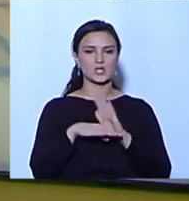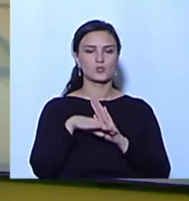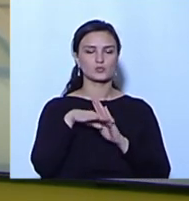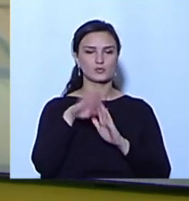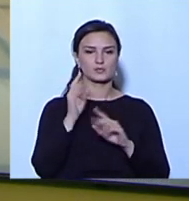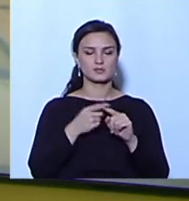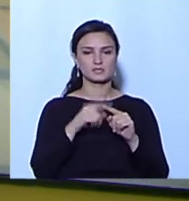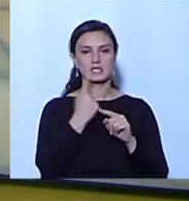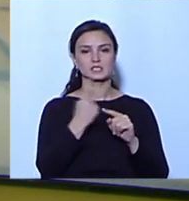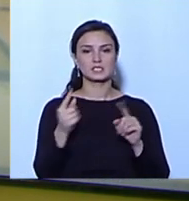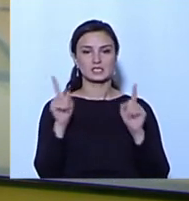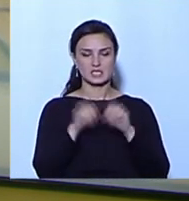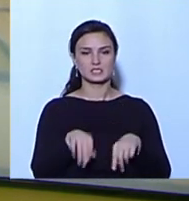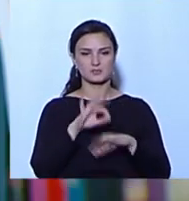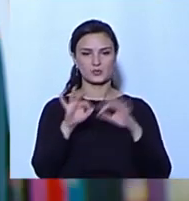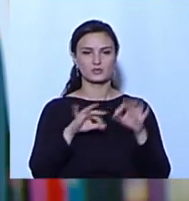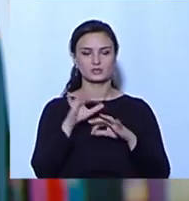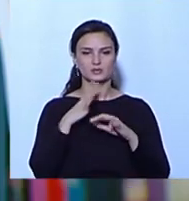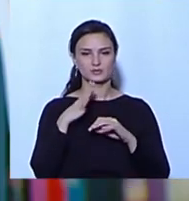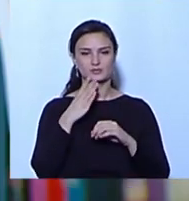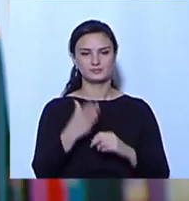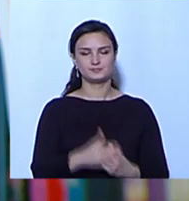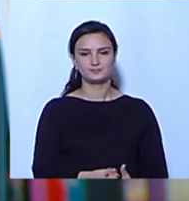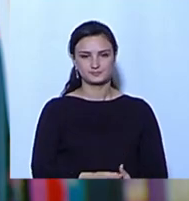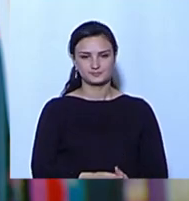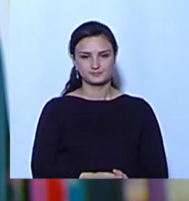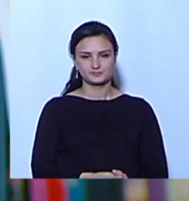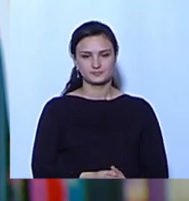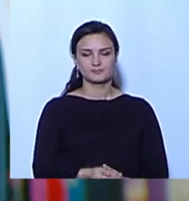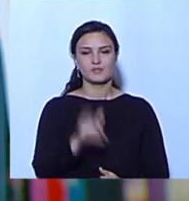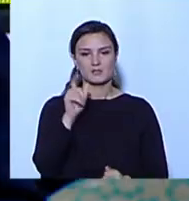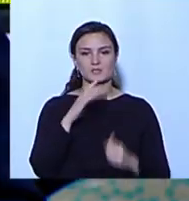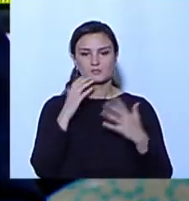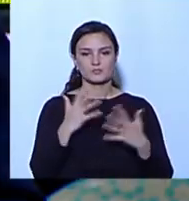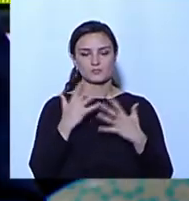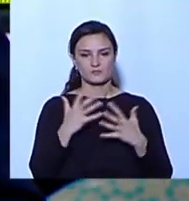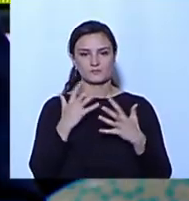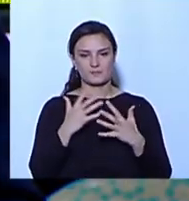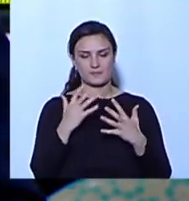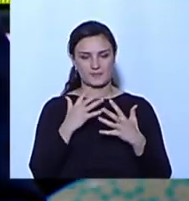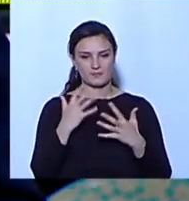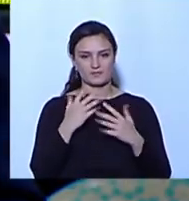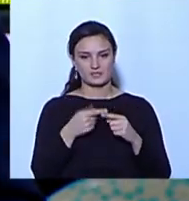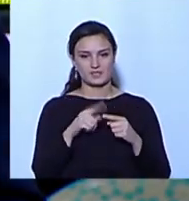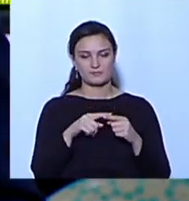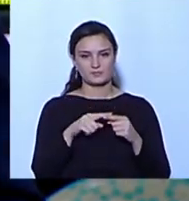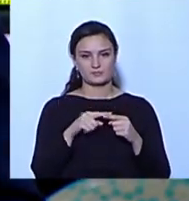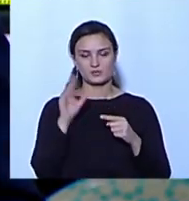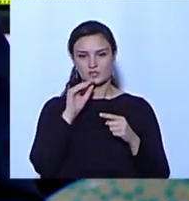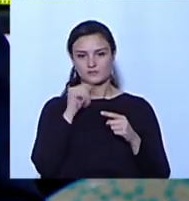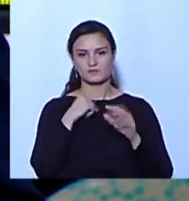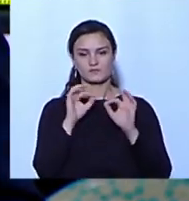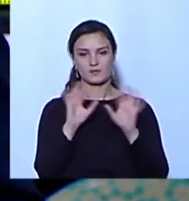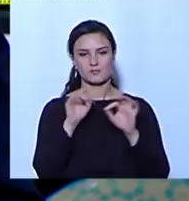გაუმჯობესებას და ერთ-ერთი ასეთი პროექტი გახლავთ ადამიანის მოვლა ბინის პირობებში და როდესაც